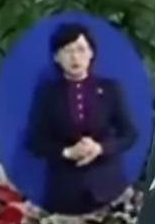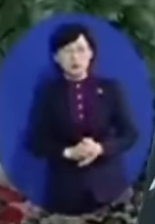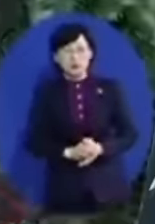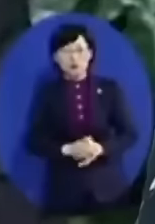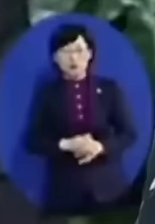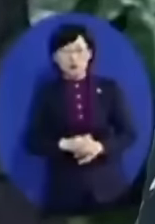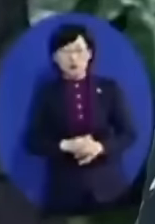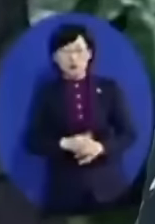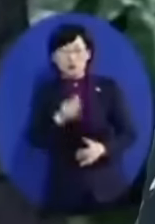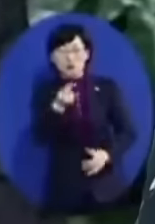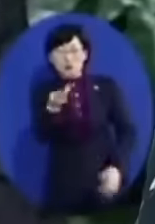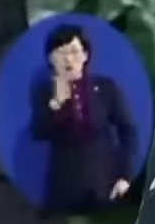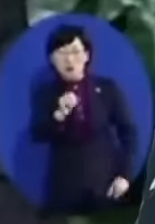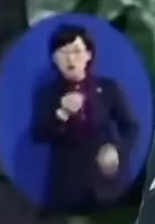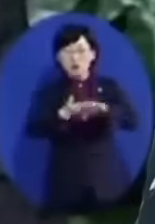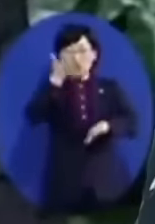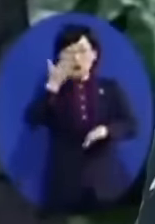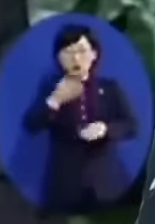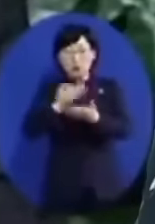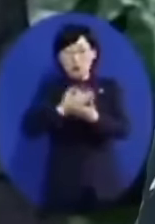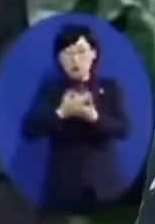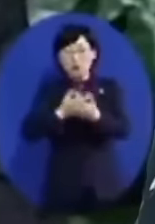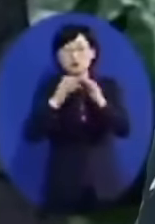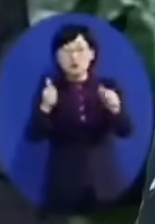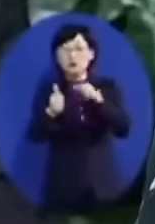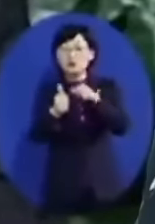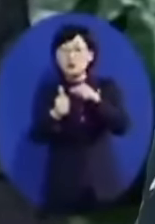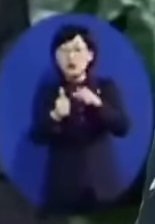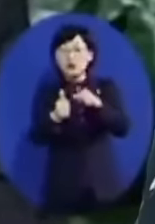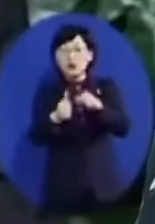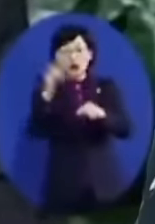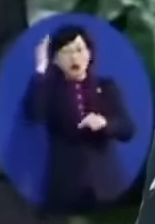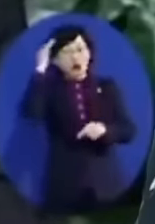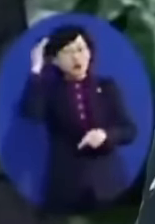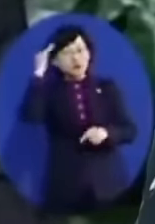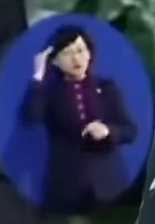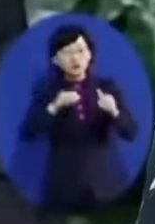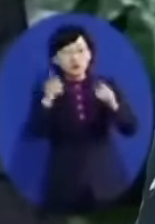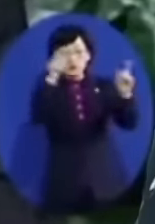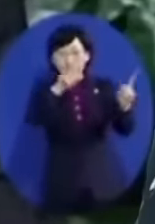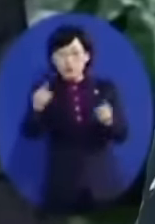억대의 연봉을 받는 그분이 우리 한국에서 다